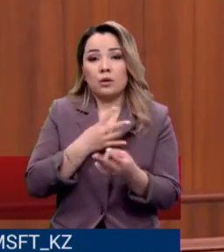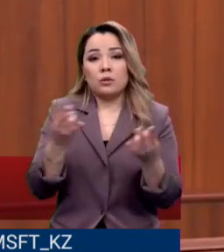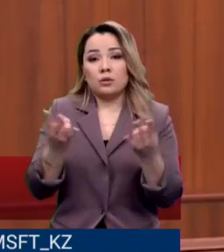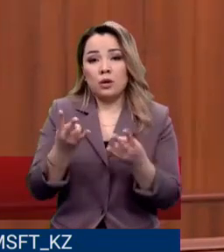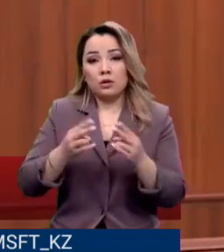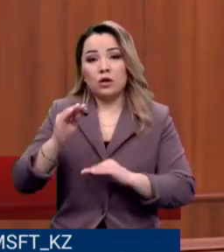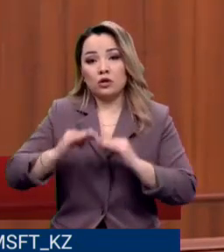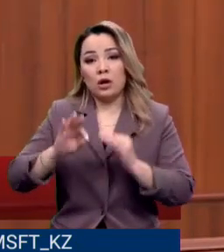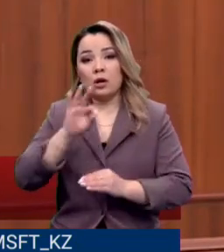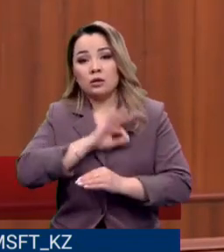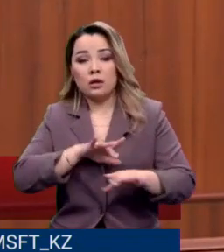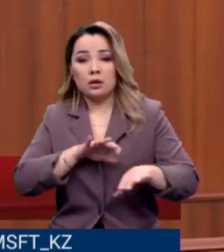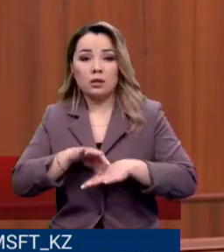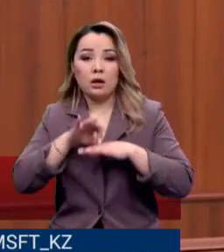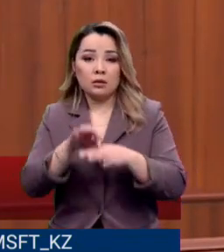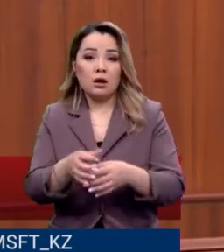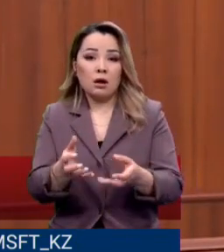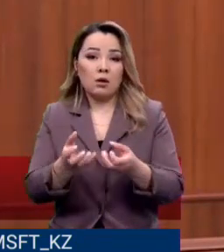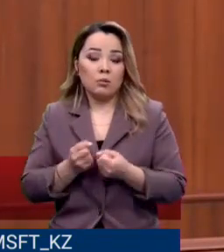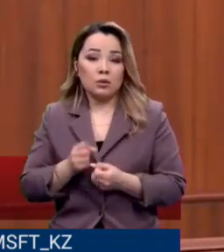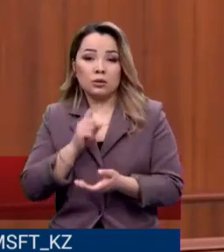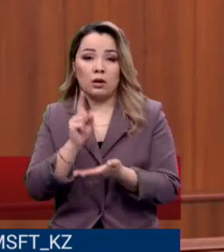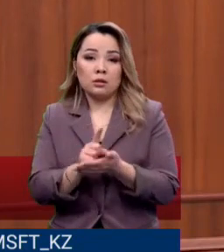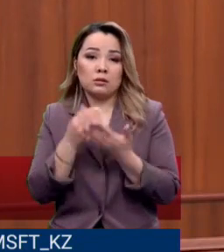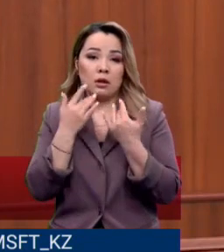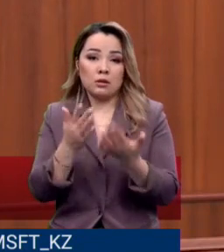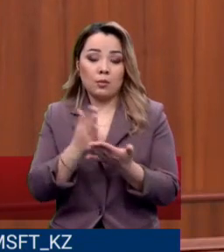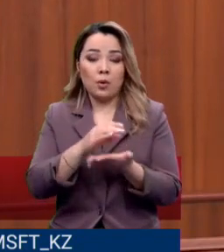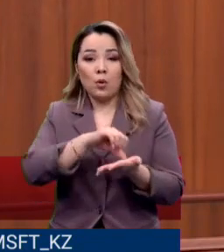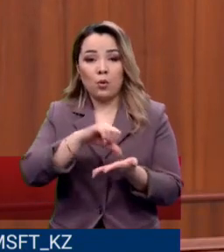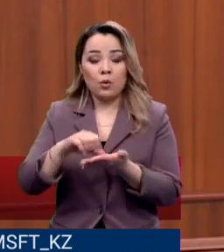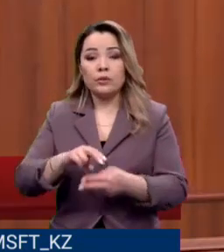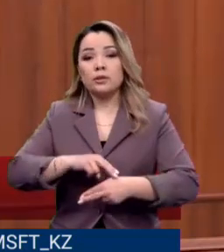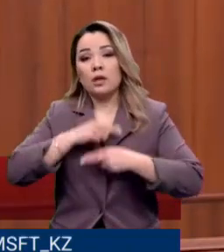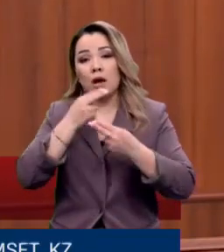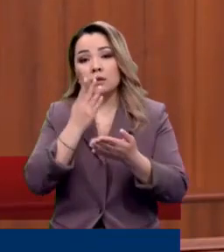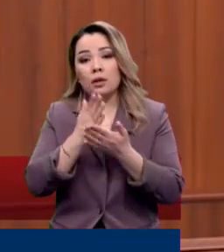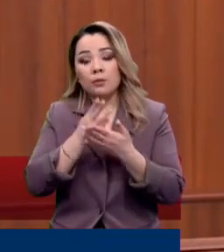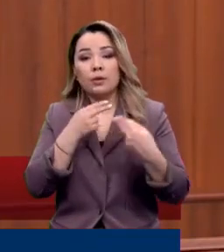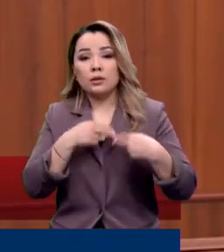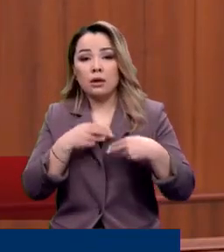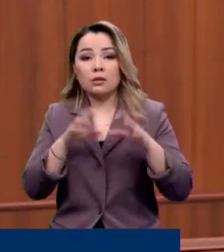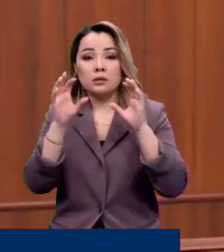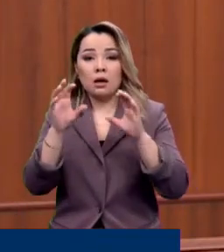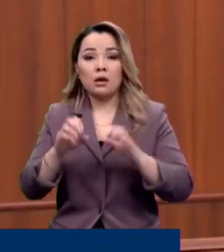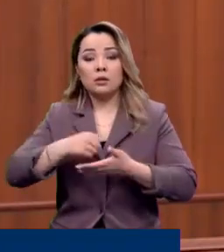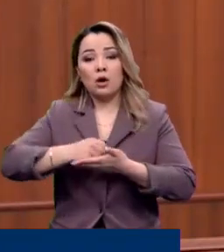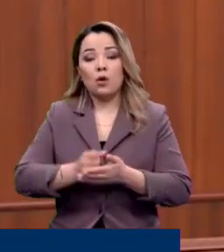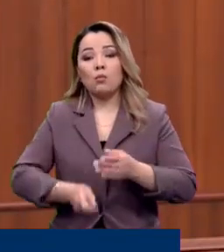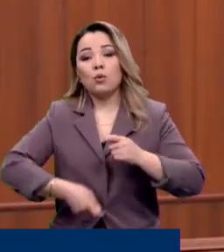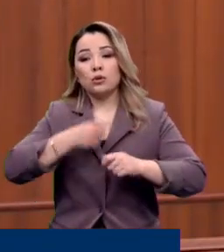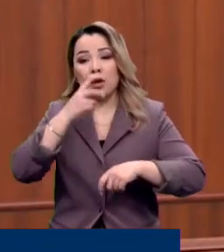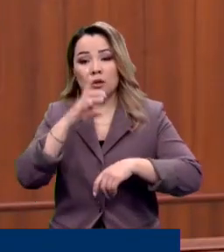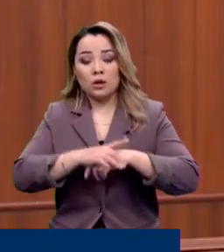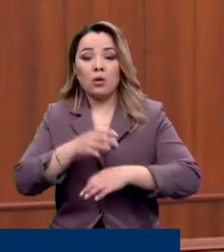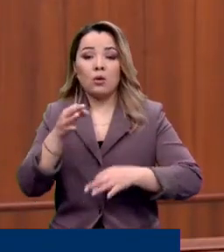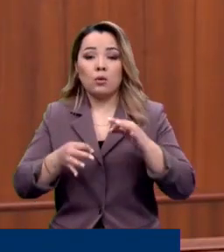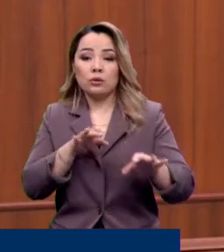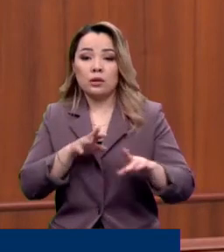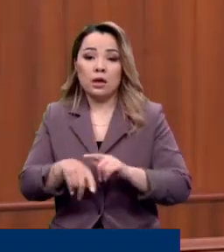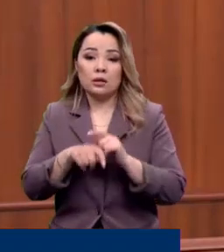шараларды қабылдауды талап етті. Және уәкілетті органдардың назарларын еңбек заңнамасын бұзушыларға